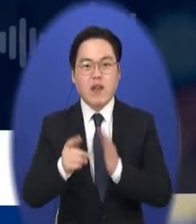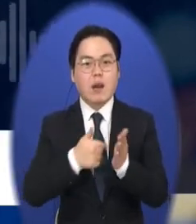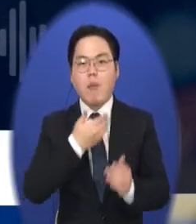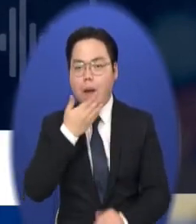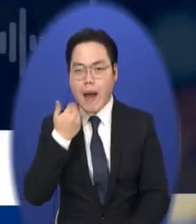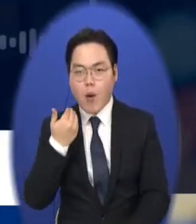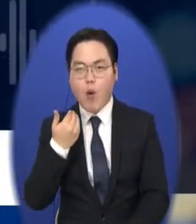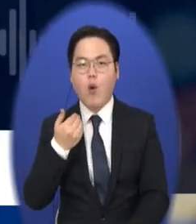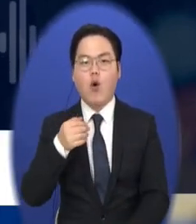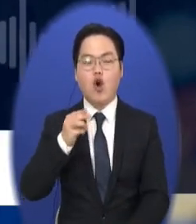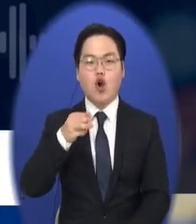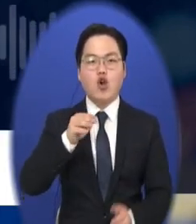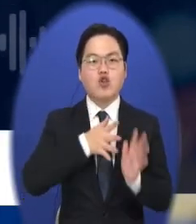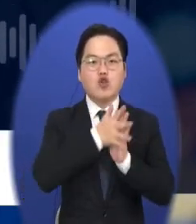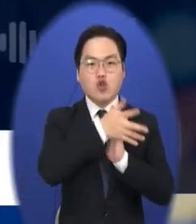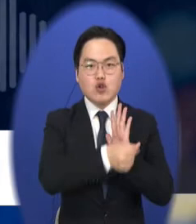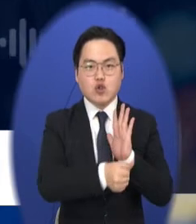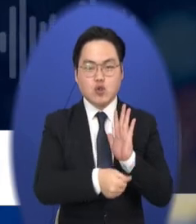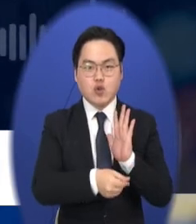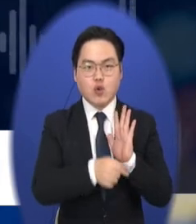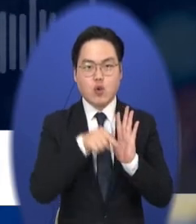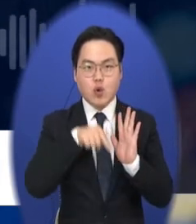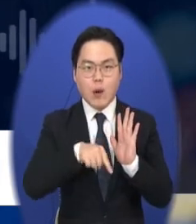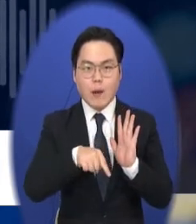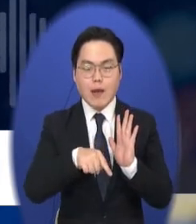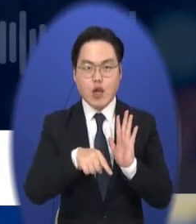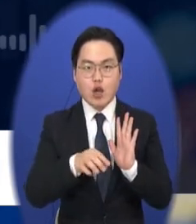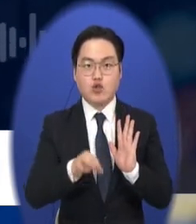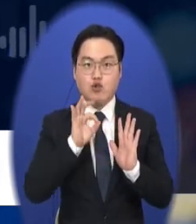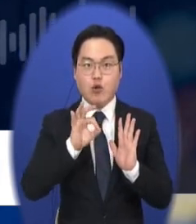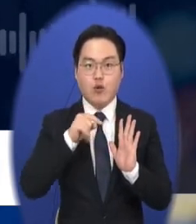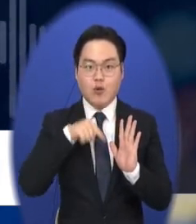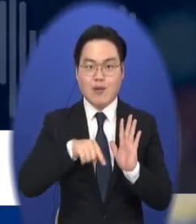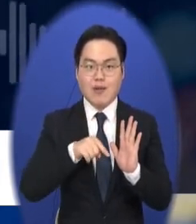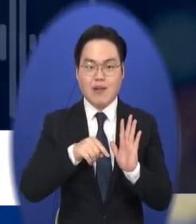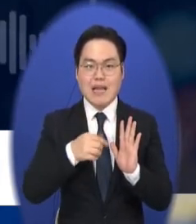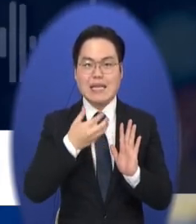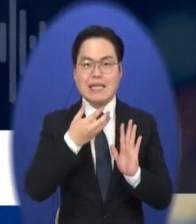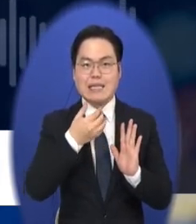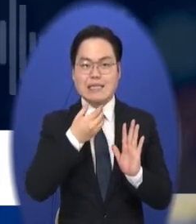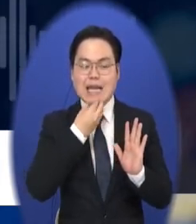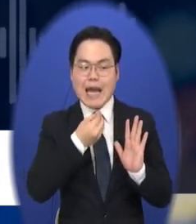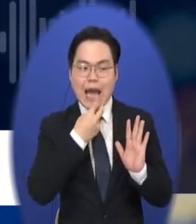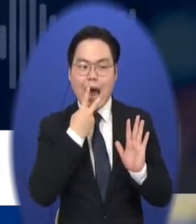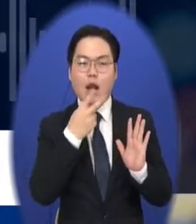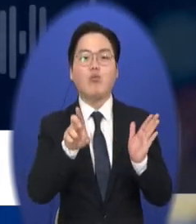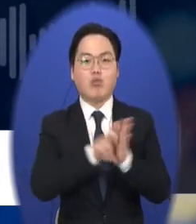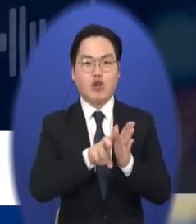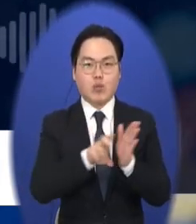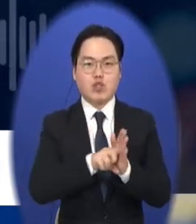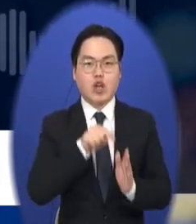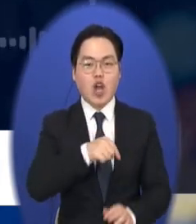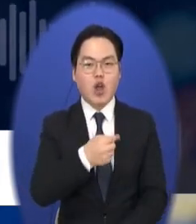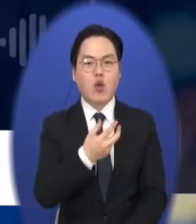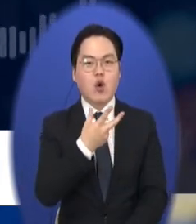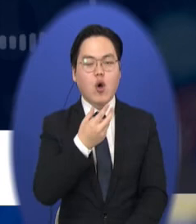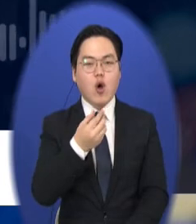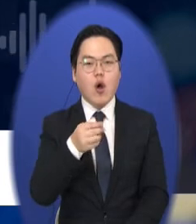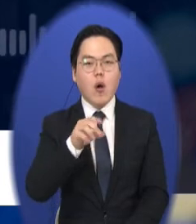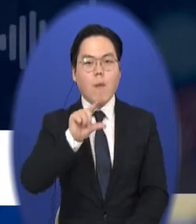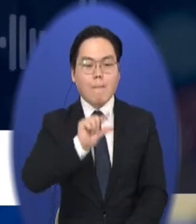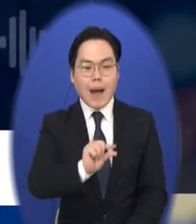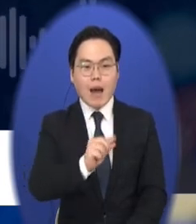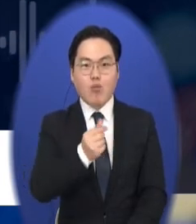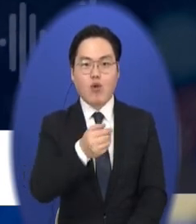нэмэгдүүлэхгүй. Төсвөө одоо ингээд төсвийнхаа хүрээнд барьж байгаа юм бас сайн талууд байна гэж хэлэх зүйтэй. Үнэхээр бодтой хөнгөлт ирж